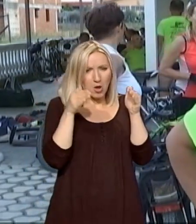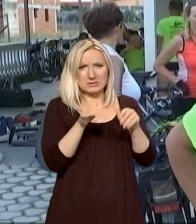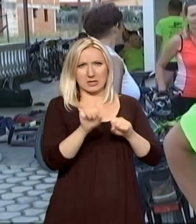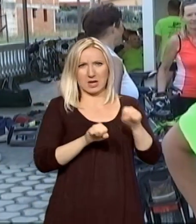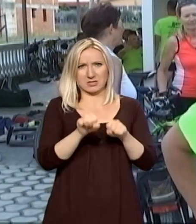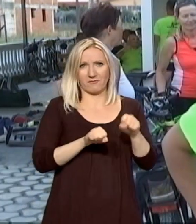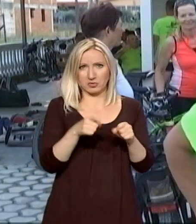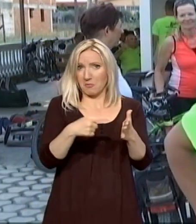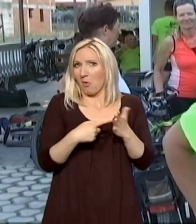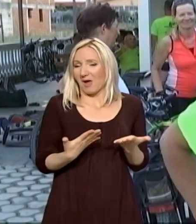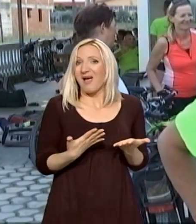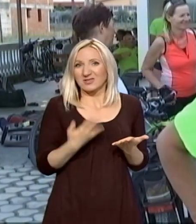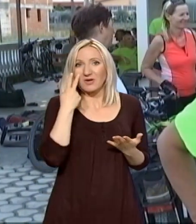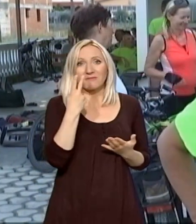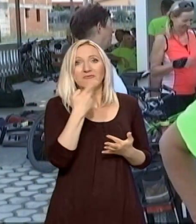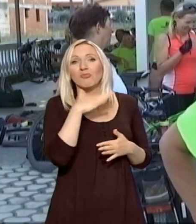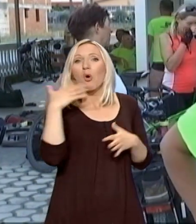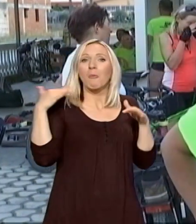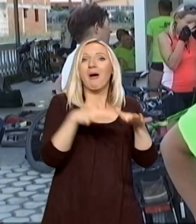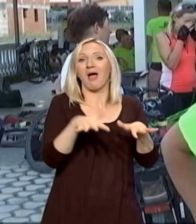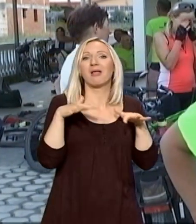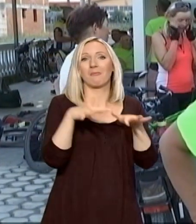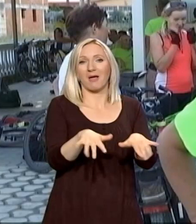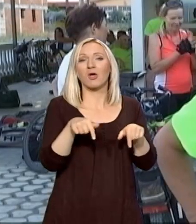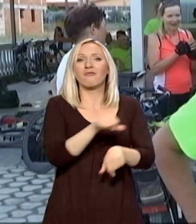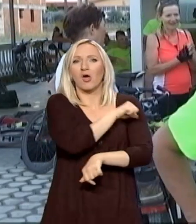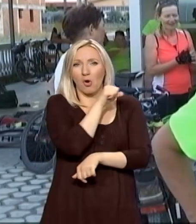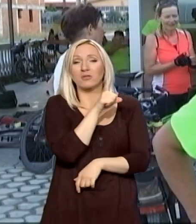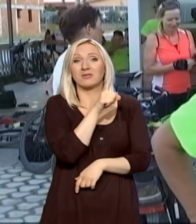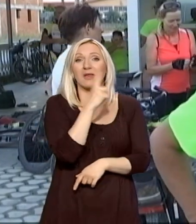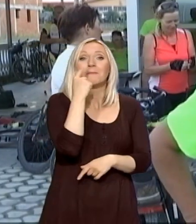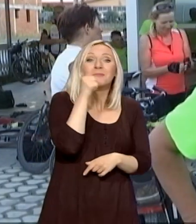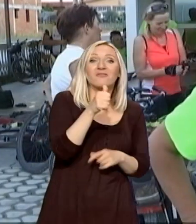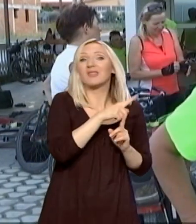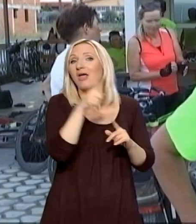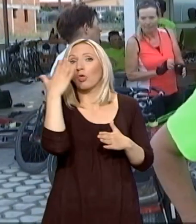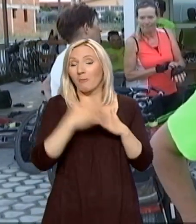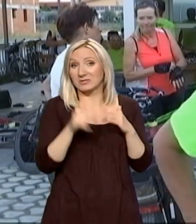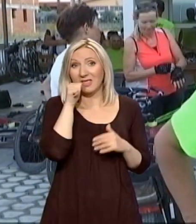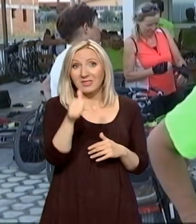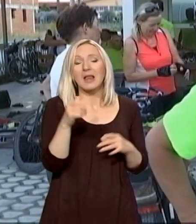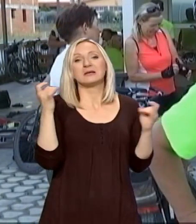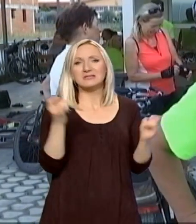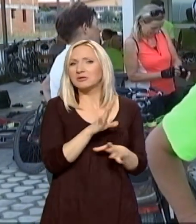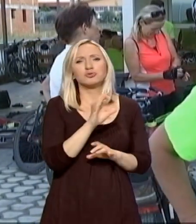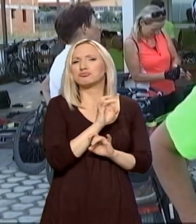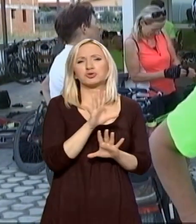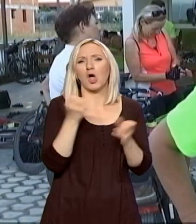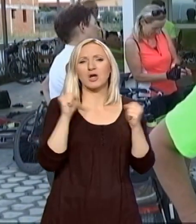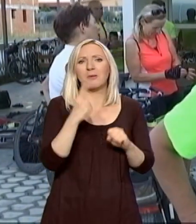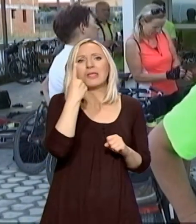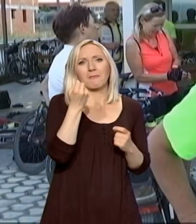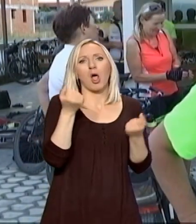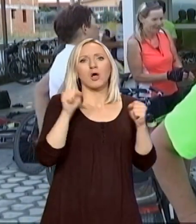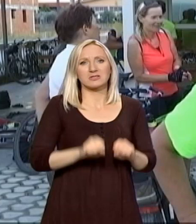vožnje. To pokazuje i brojni padovi koje smo imali ove godine od prvog dana. Na sreću ništa ozbiljno. Jedna jeste